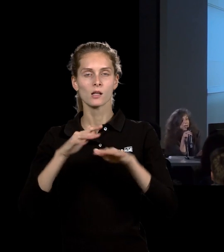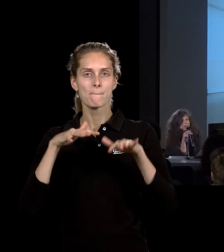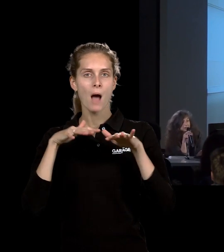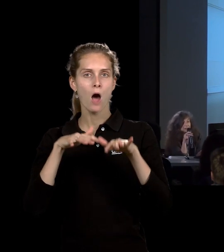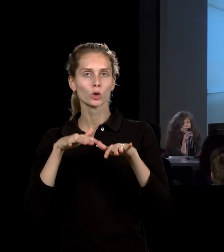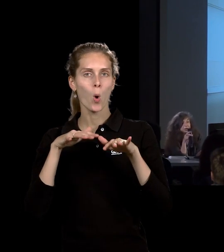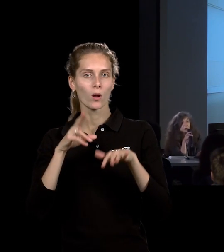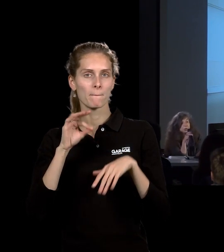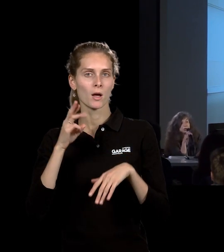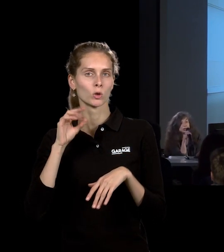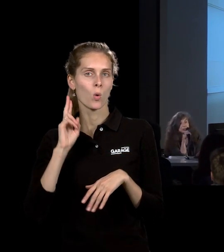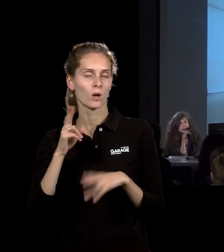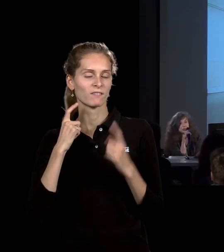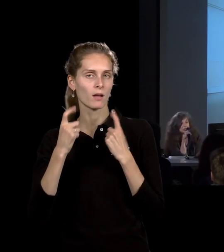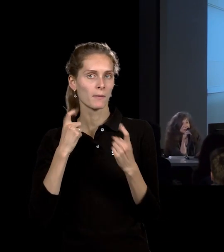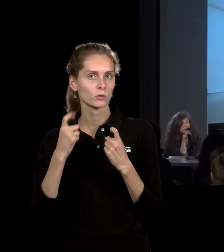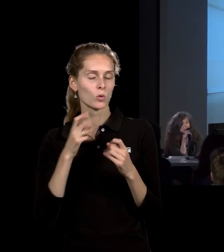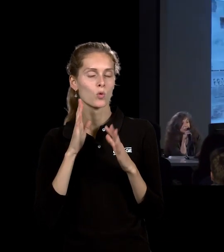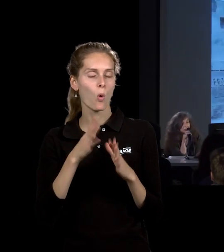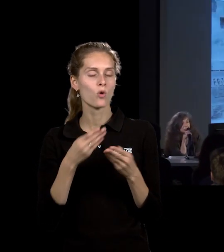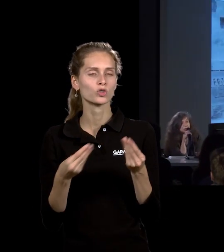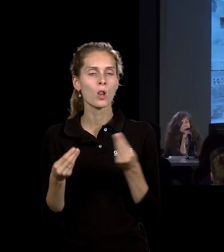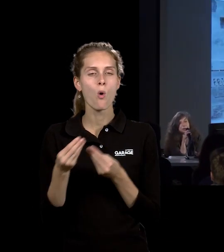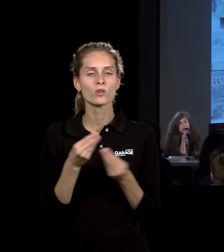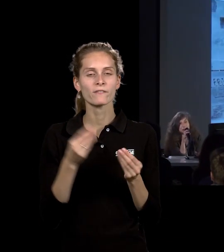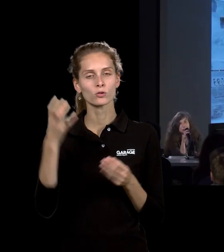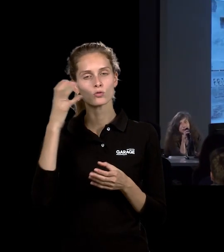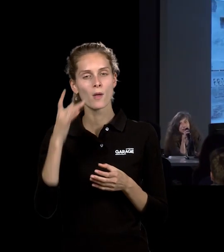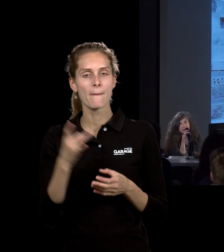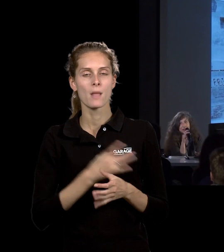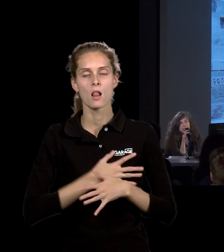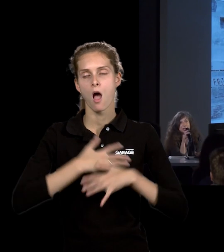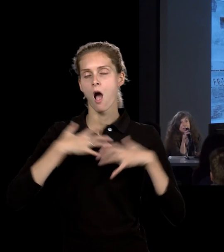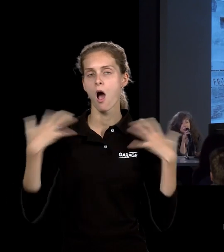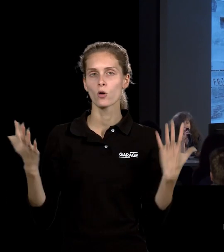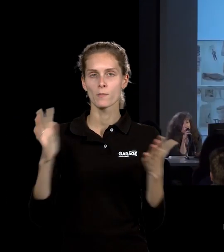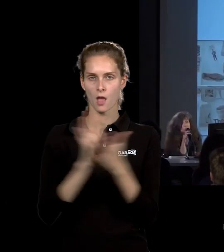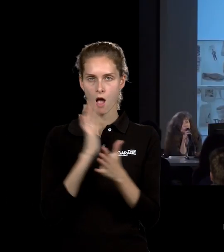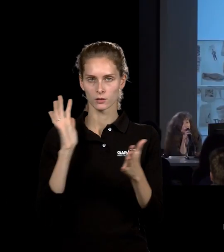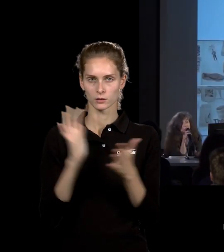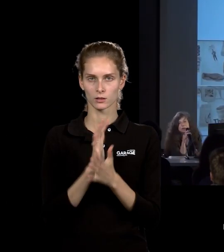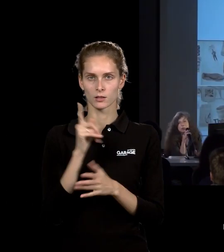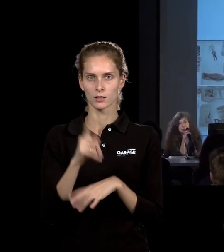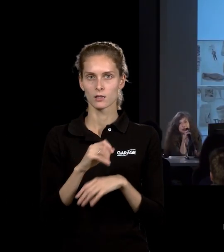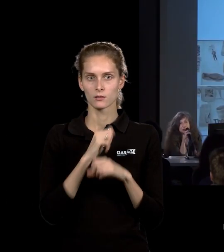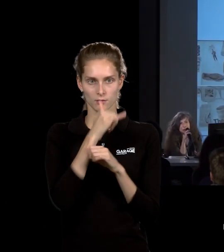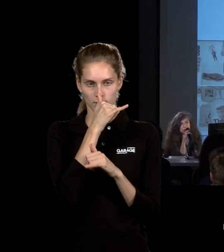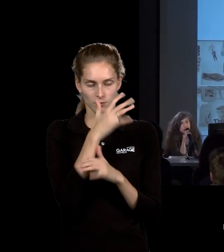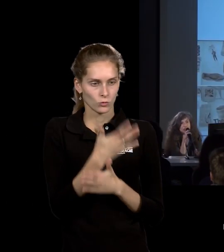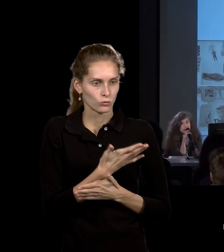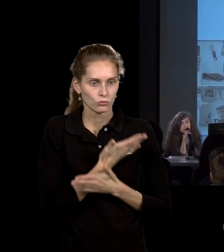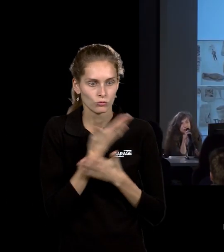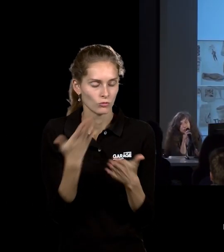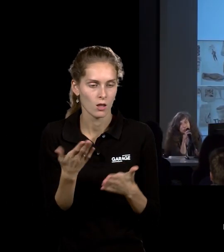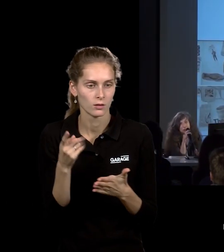информационный, состоящий только из шелкографических вот этих черно-белых огромных газет, в которых, которые ты не можешь читать, но ты